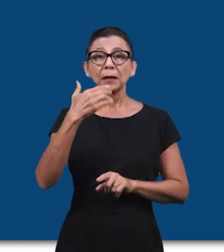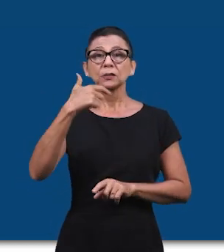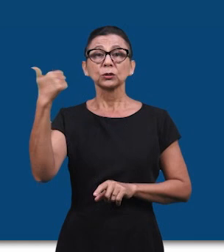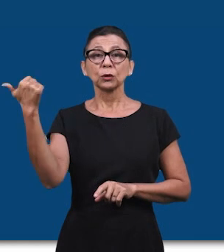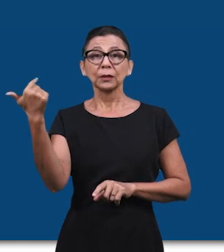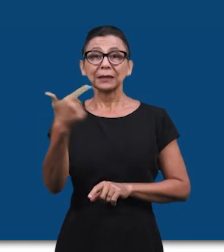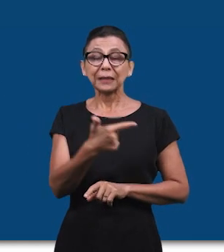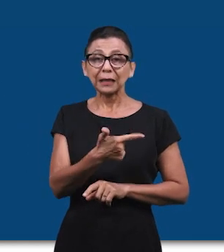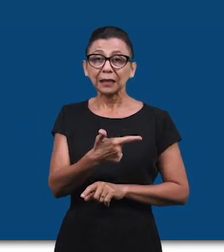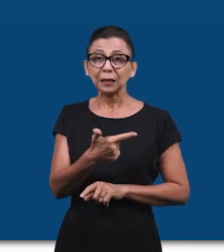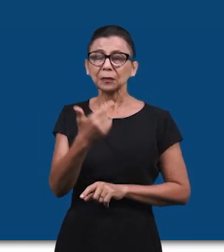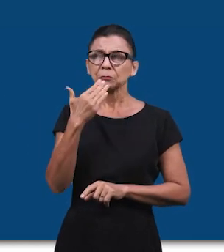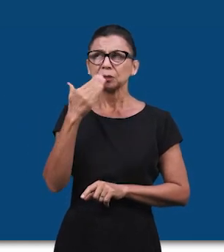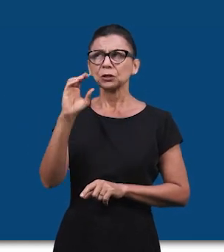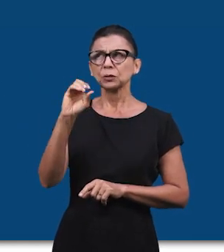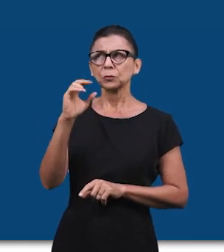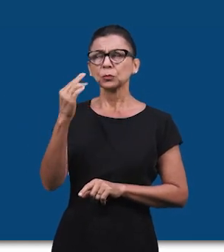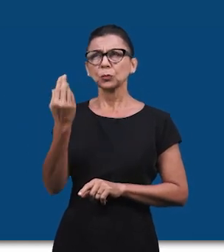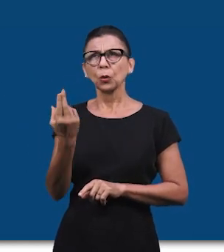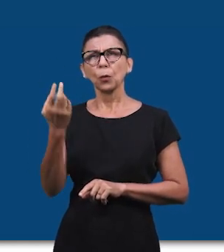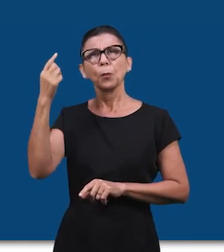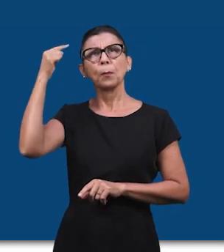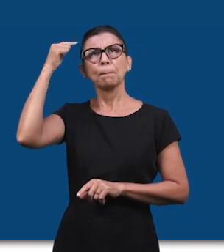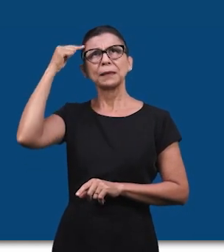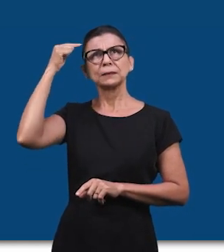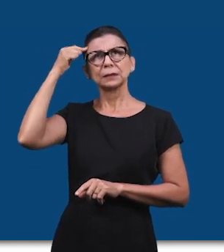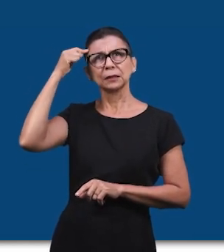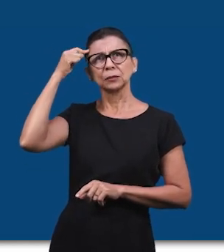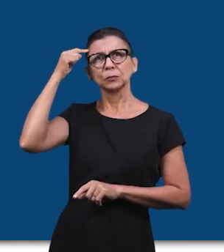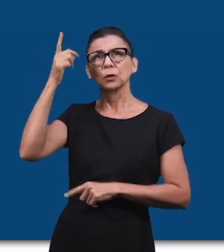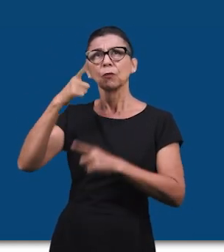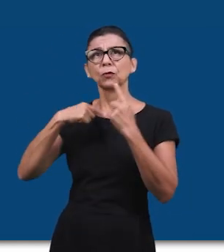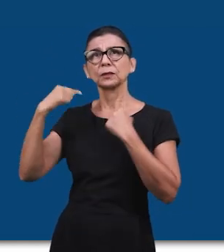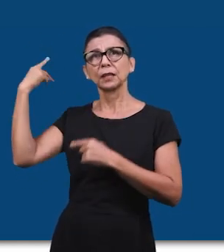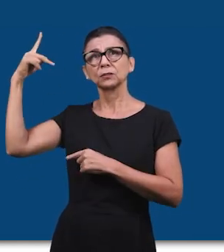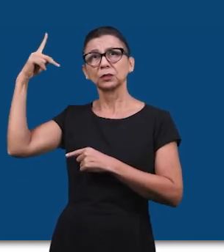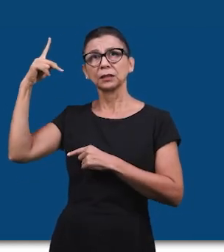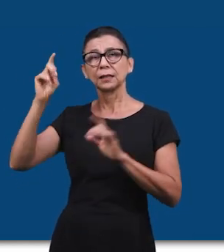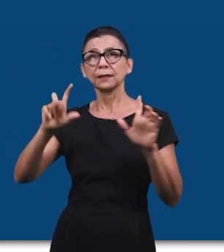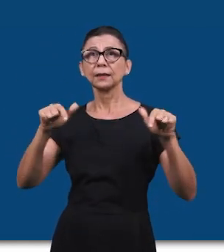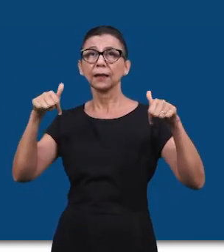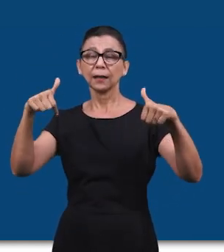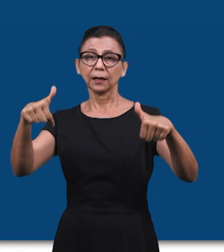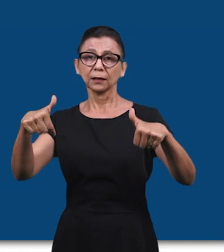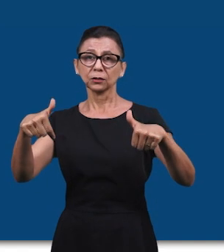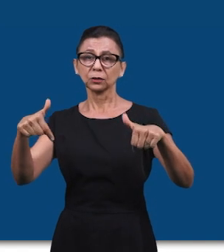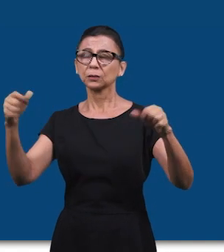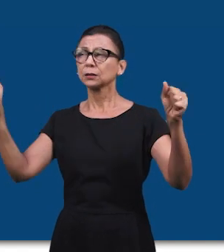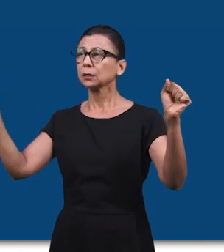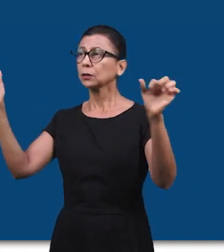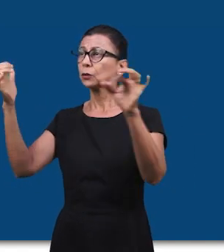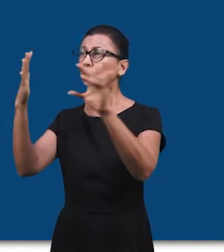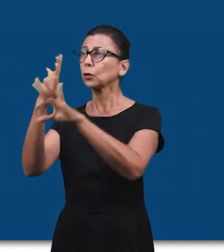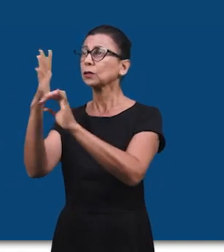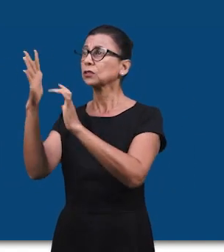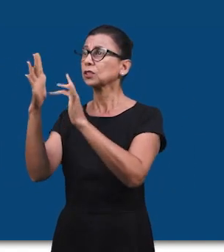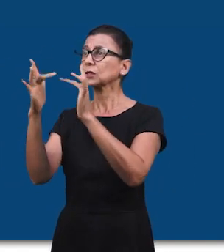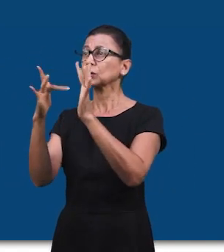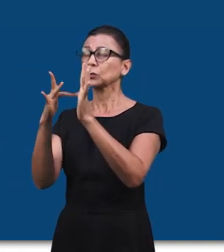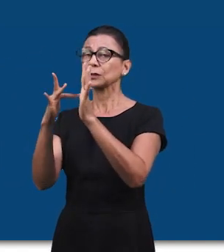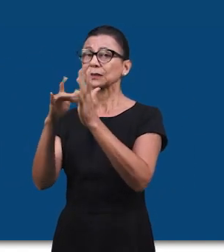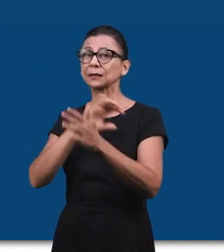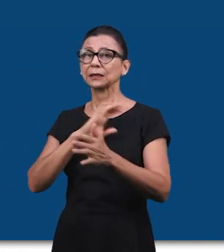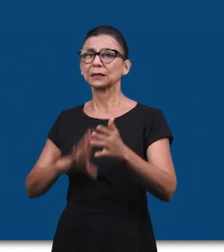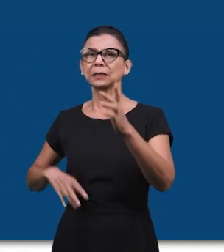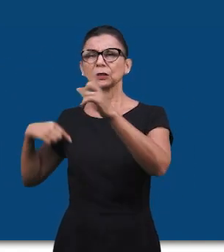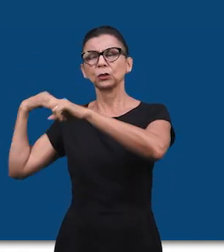чего мы просим или о чем помышляем, тому слава в Церкви во Христе Иисусе во все